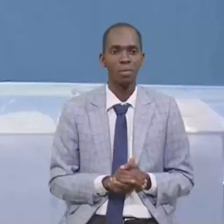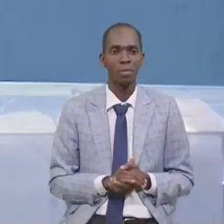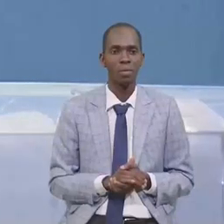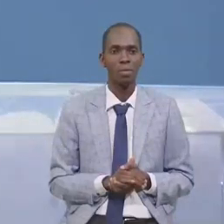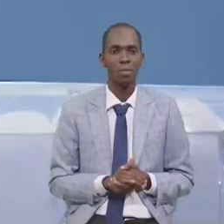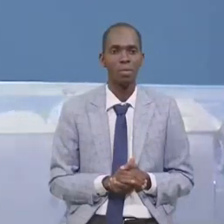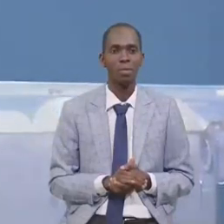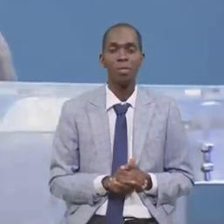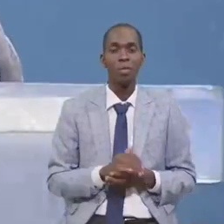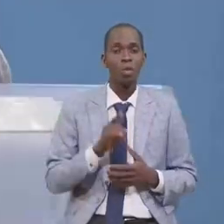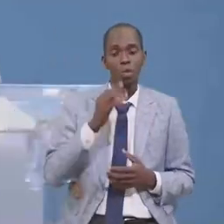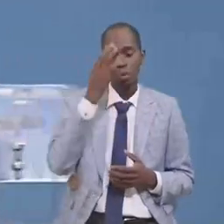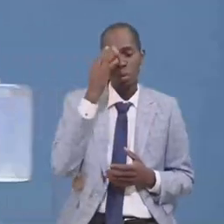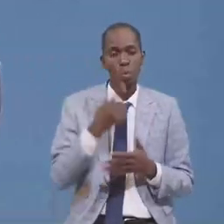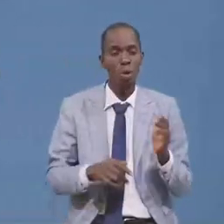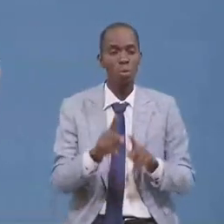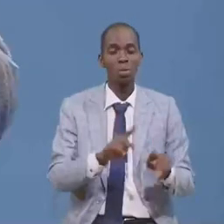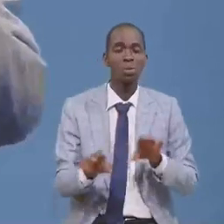Vous savez ce qu'ils ont fait?